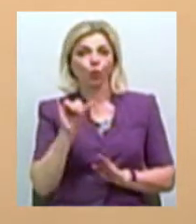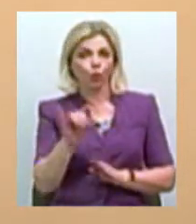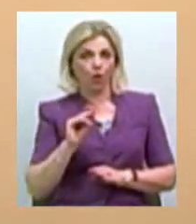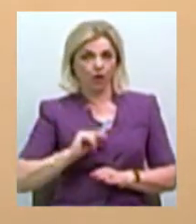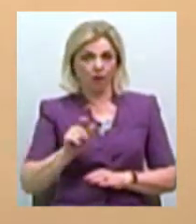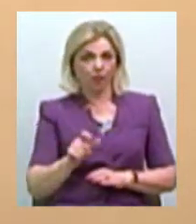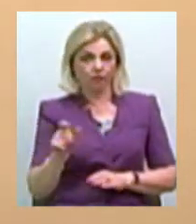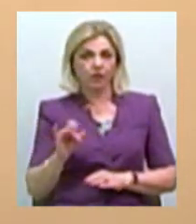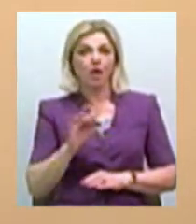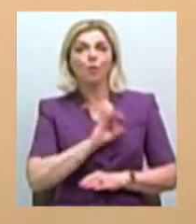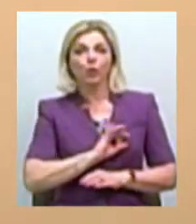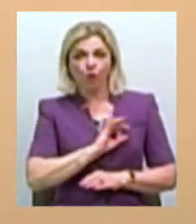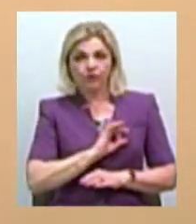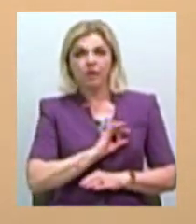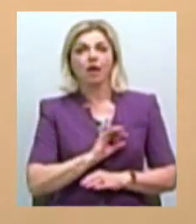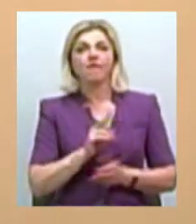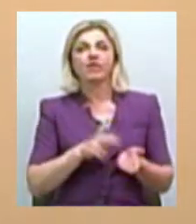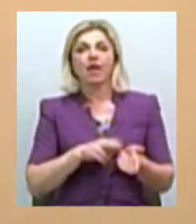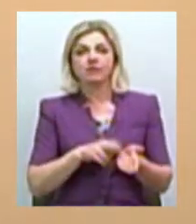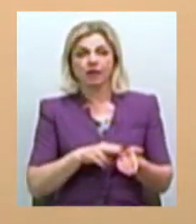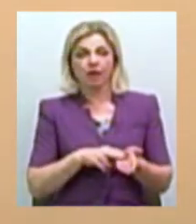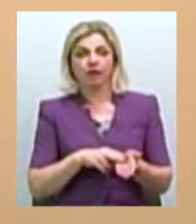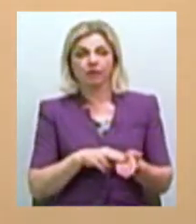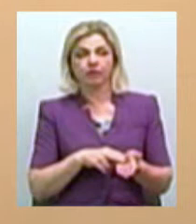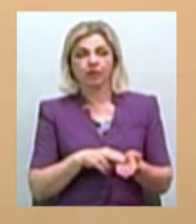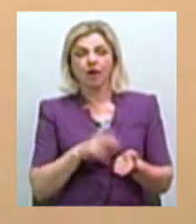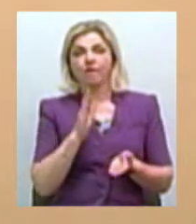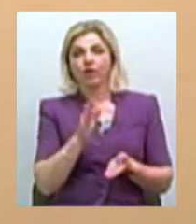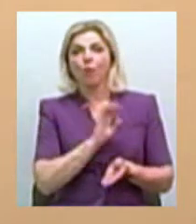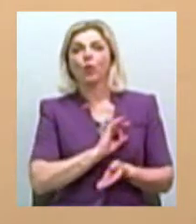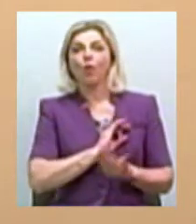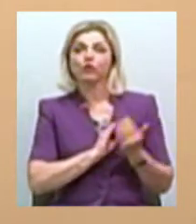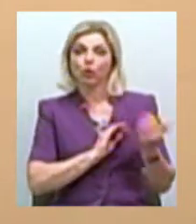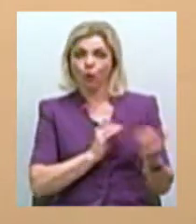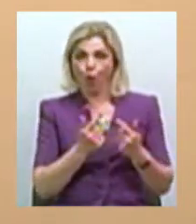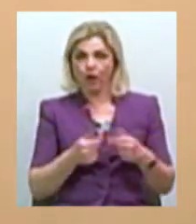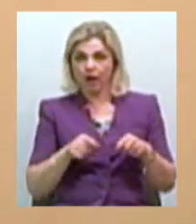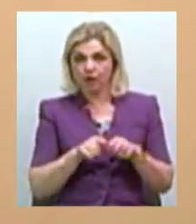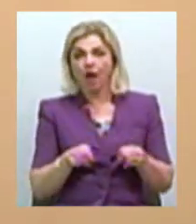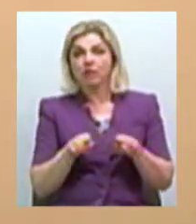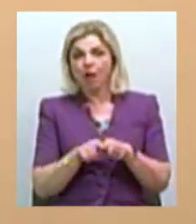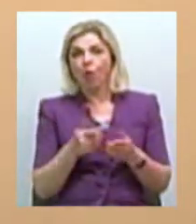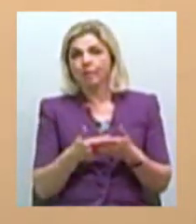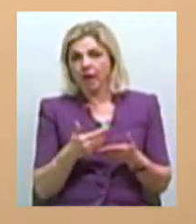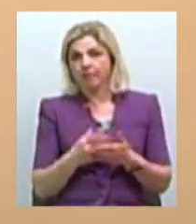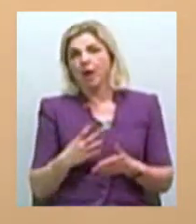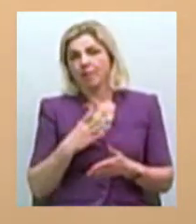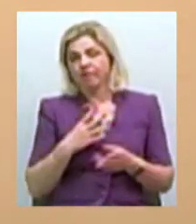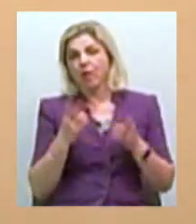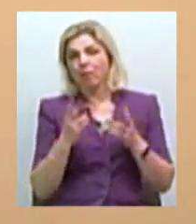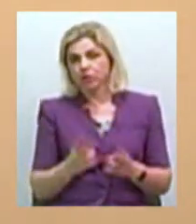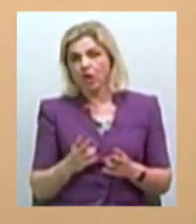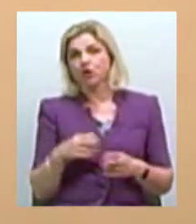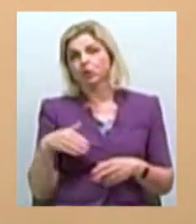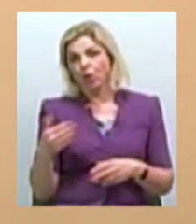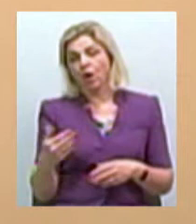по профспілкових внесках профспілковій організації. Тому такий приклад, що буває, постраждала сторона,